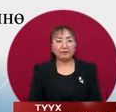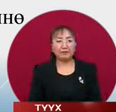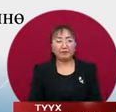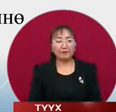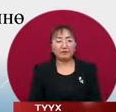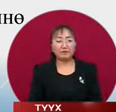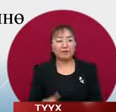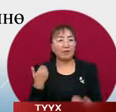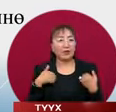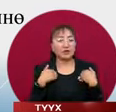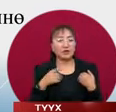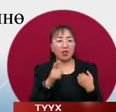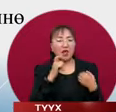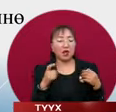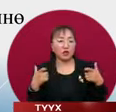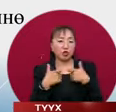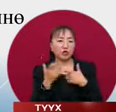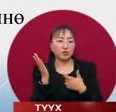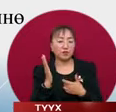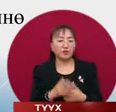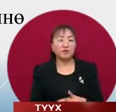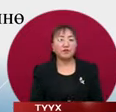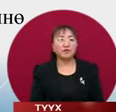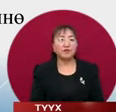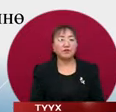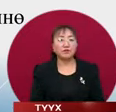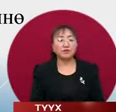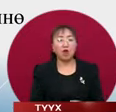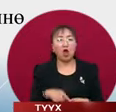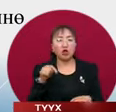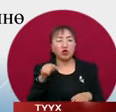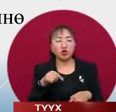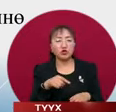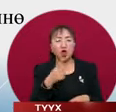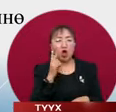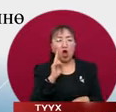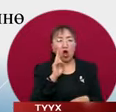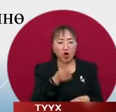За, багштайгаа хариугаа нийлүүлээ. За, одоогоос